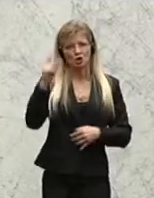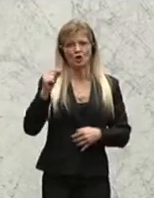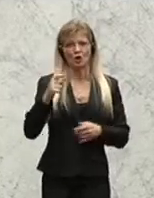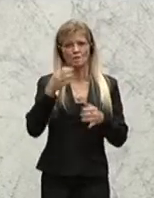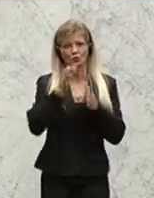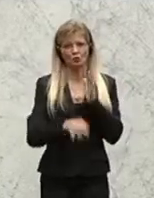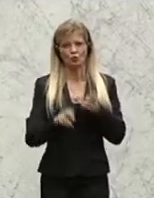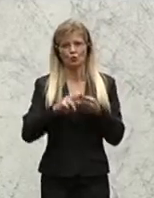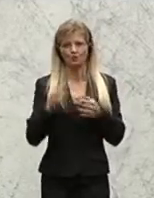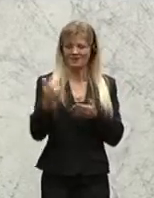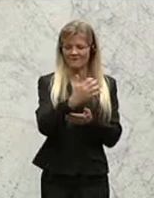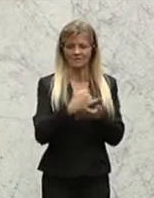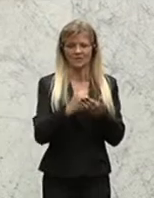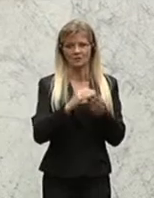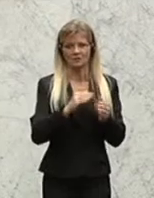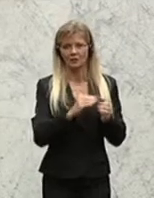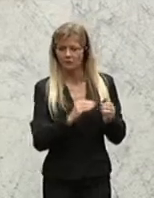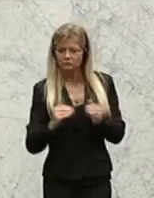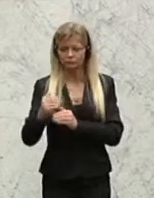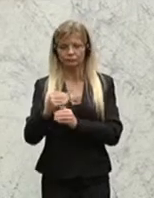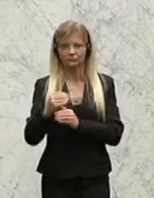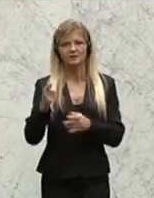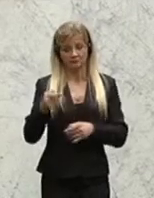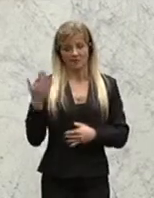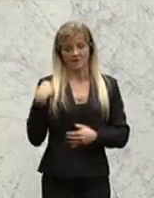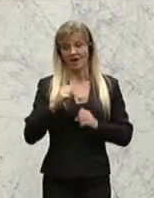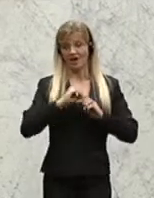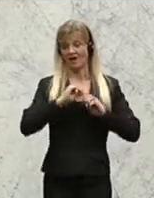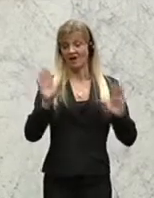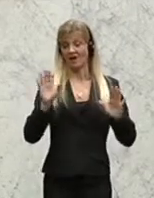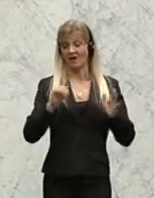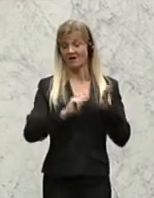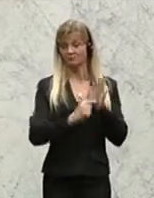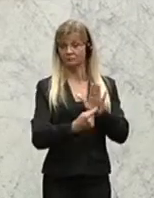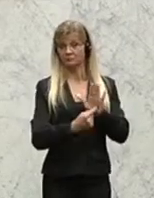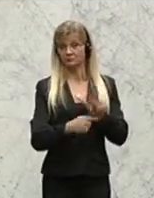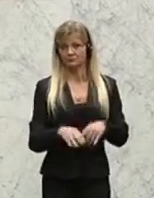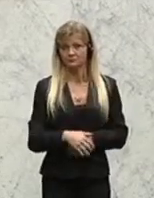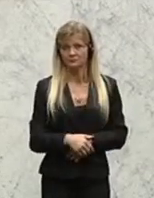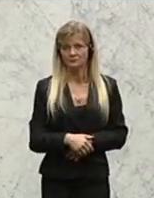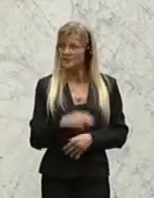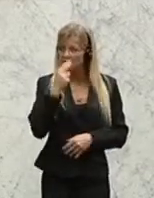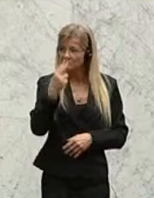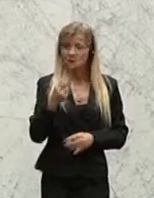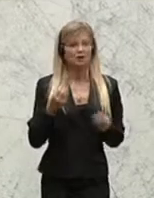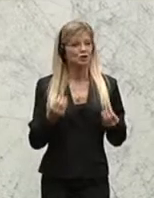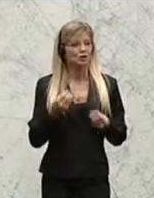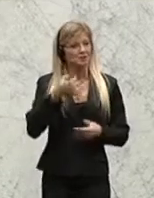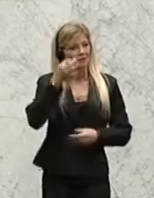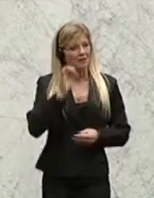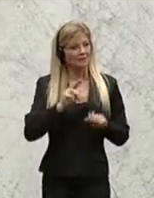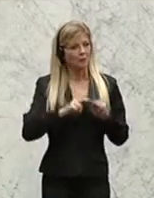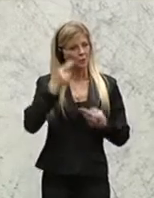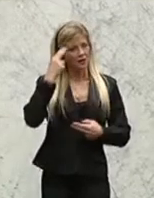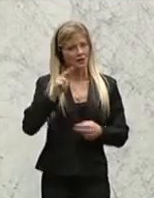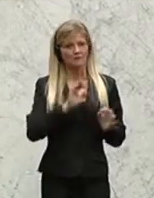deutliche Trendwende. Sie sehen also, meine geschätzten Damen und Herren Abgeordnete,